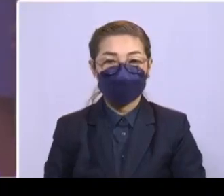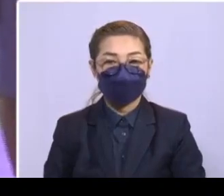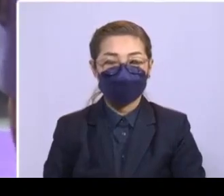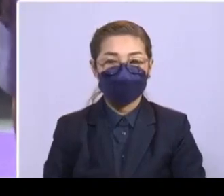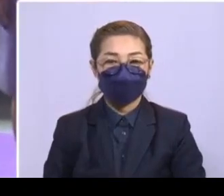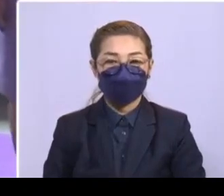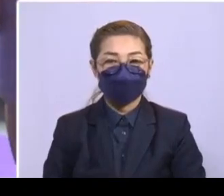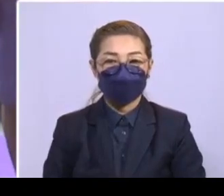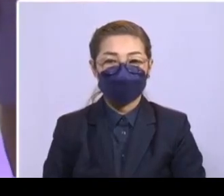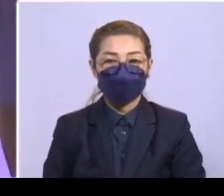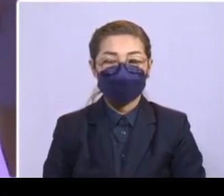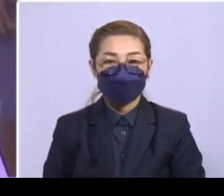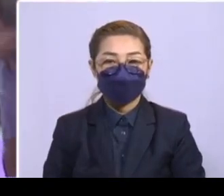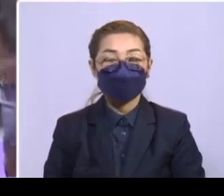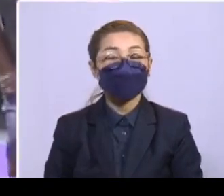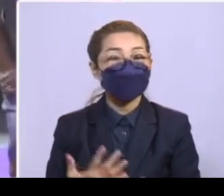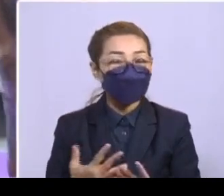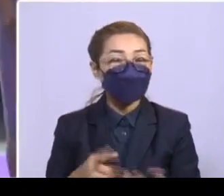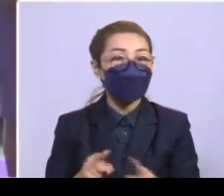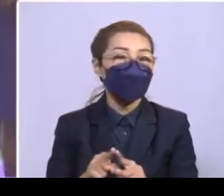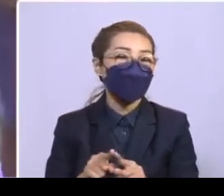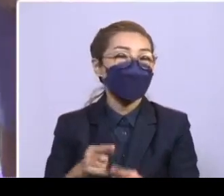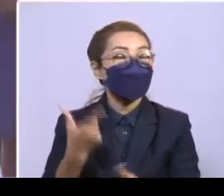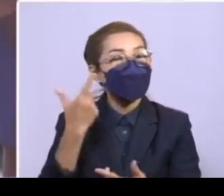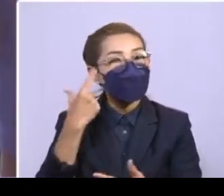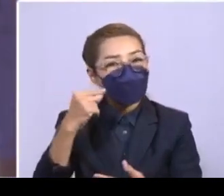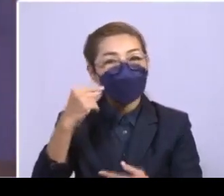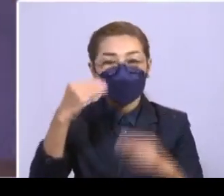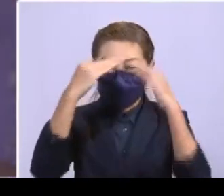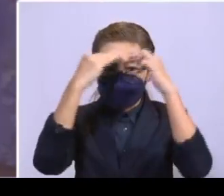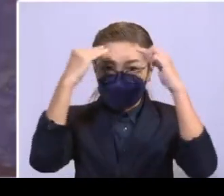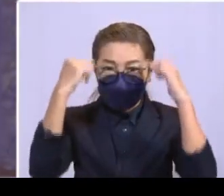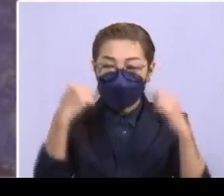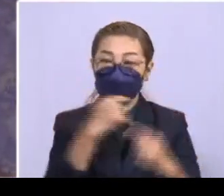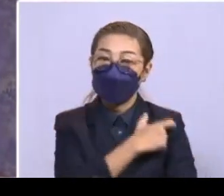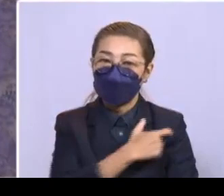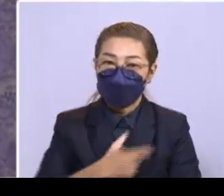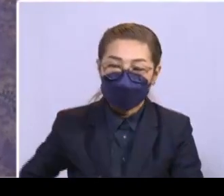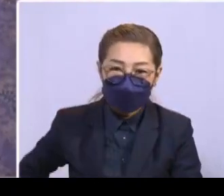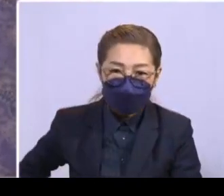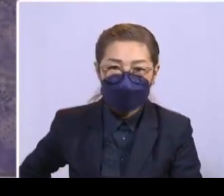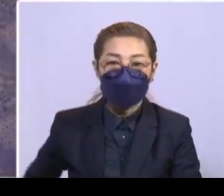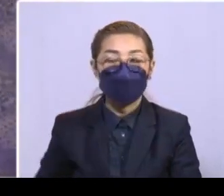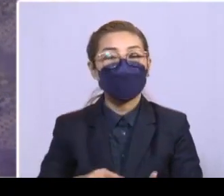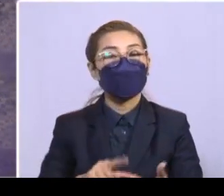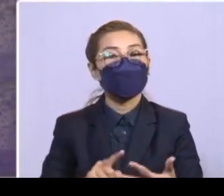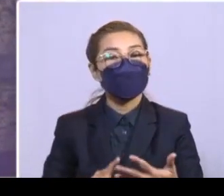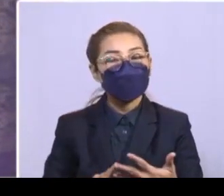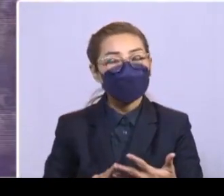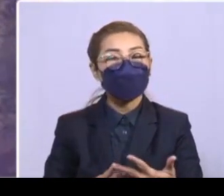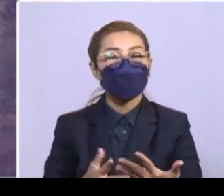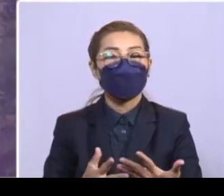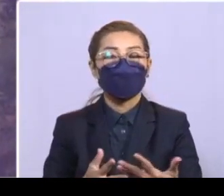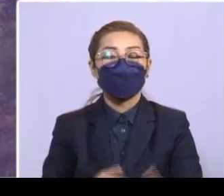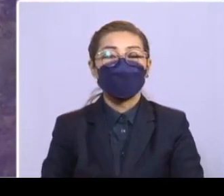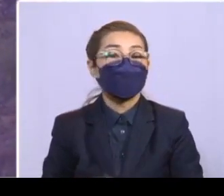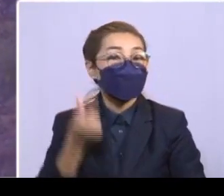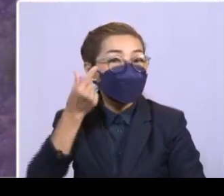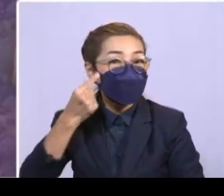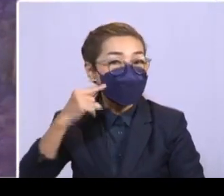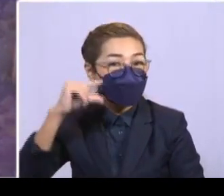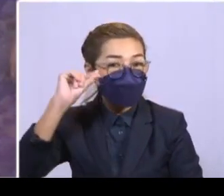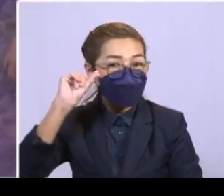วรขัตติยราชนารีทูลกระหม่อมหญิงอุบลรัตนราชกัญญาสิริวัฒนาพรรณวดีพระเจ้าวรวงศ์เธอพระองค์เจ้าโสมสวลี